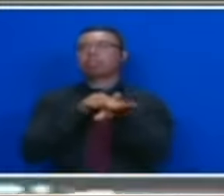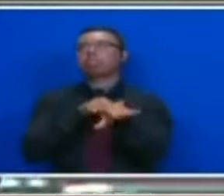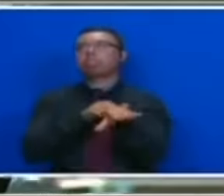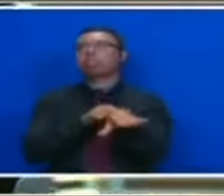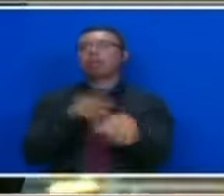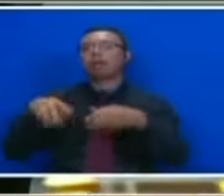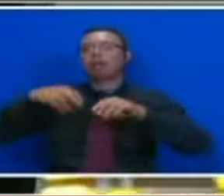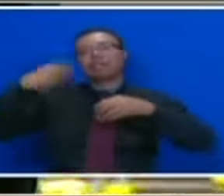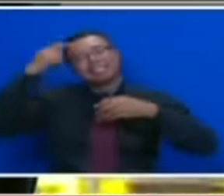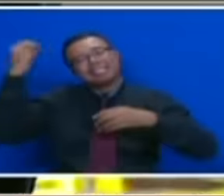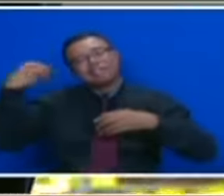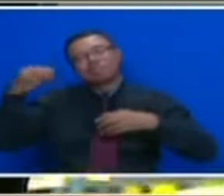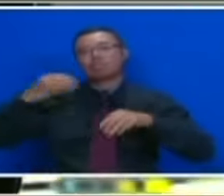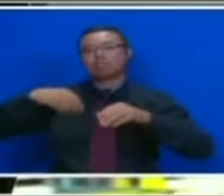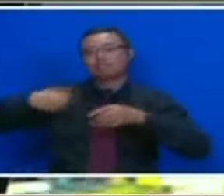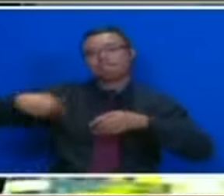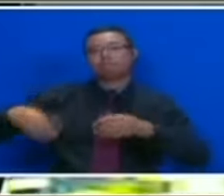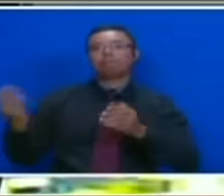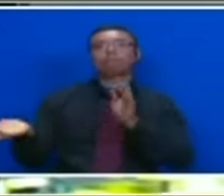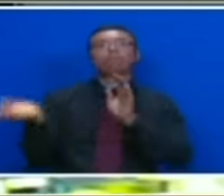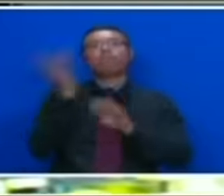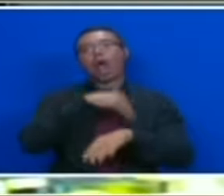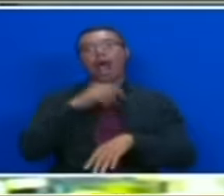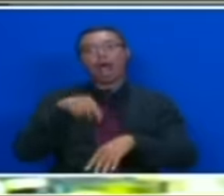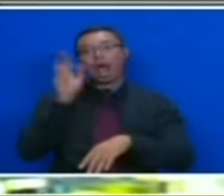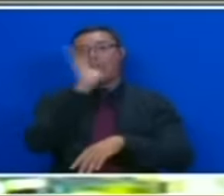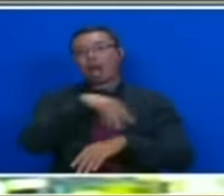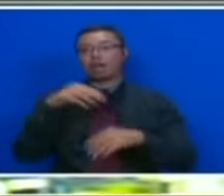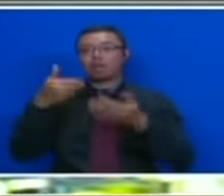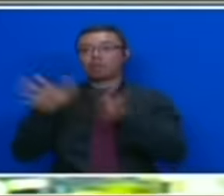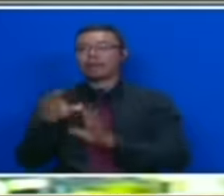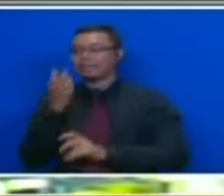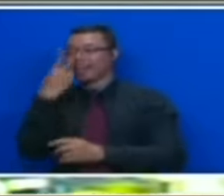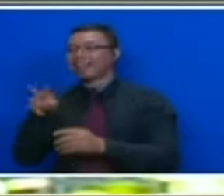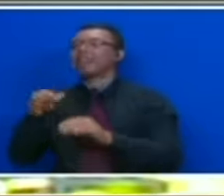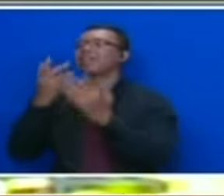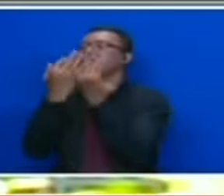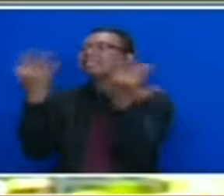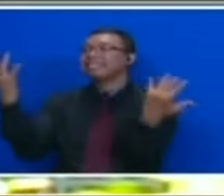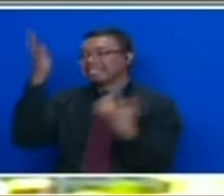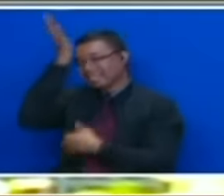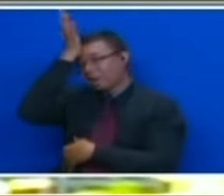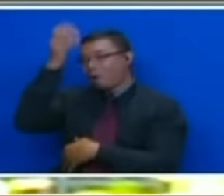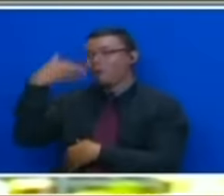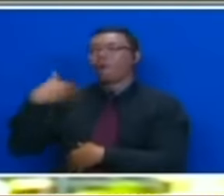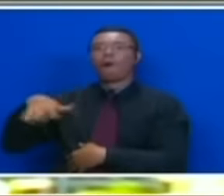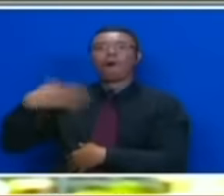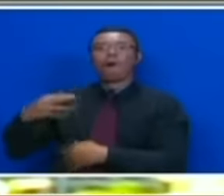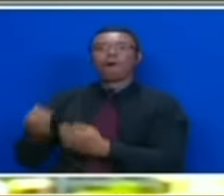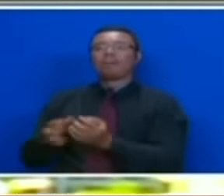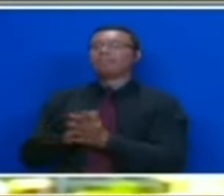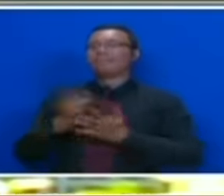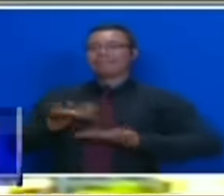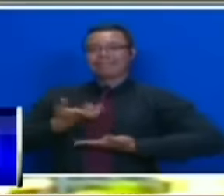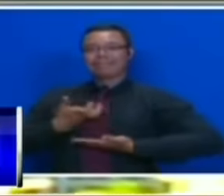sudah sibuk di kantor, kembali ke sekitar rumahnya dan bisa mampir ke ruang-ruang terbuka hijau. Itulah semangat dan komitmen kami.